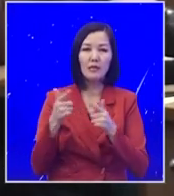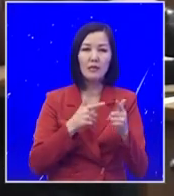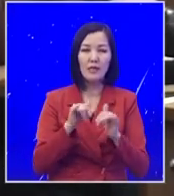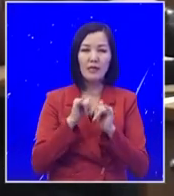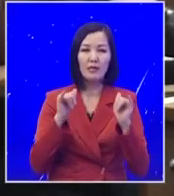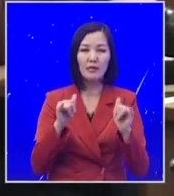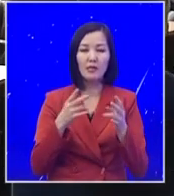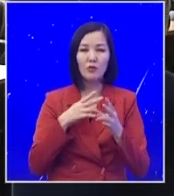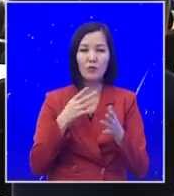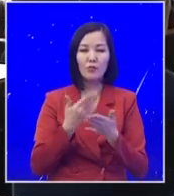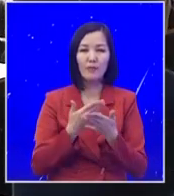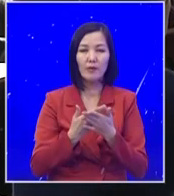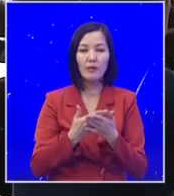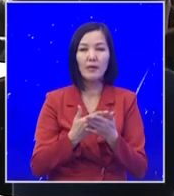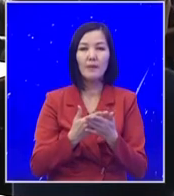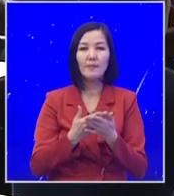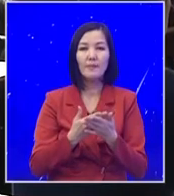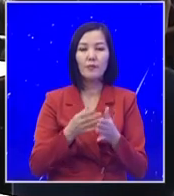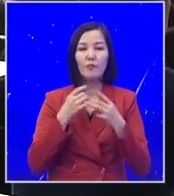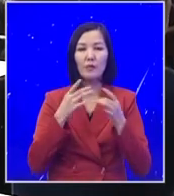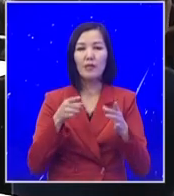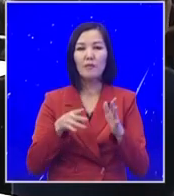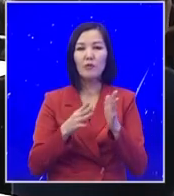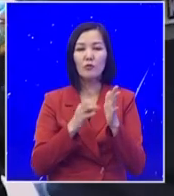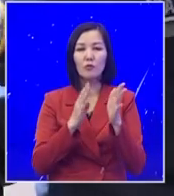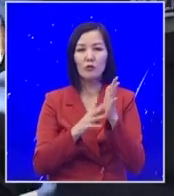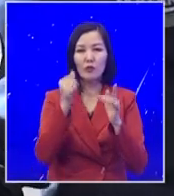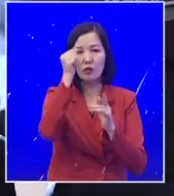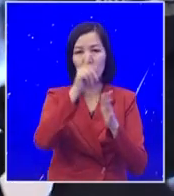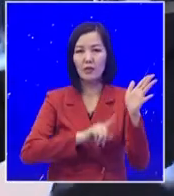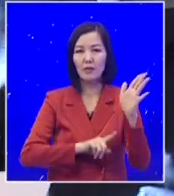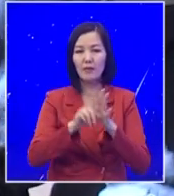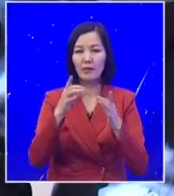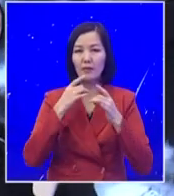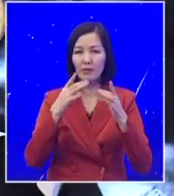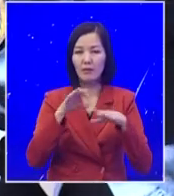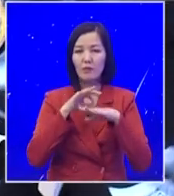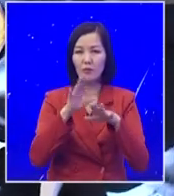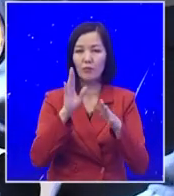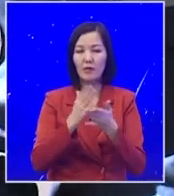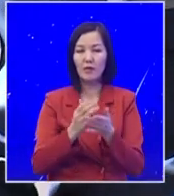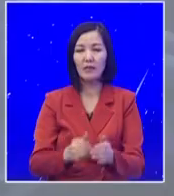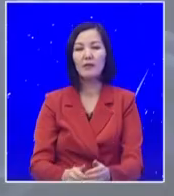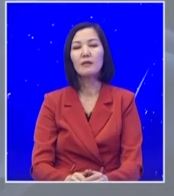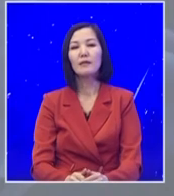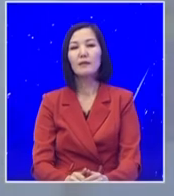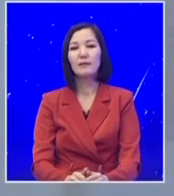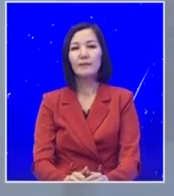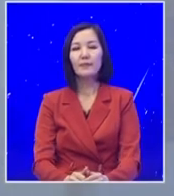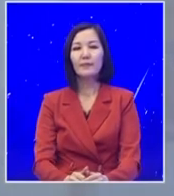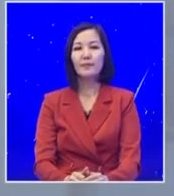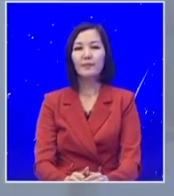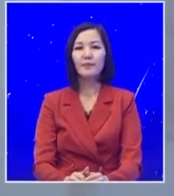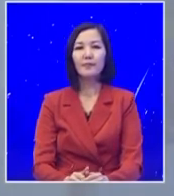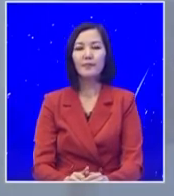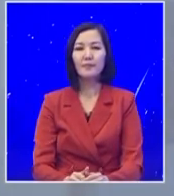арттыру. Айта кетейік, елімізде бұл мереке 1990 жылдан бері атап өтіліп келеді. Амина Құдайберген, Абзал Нүсіп,